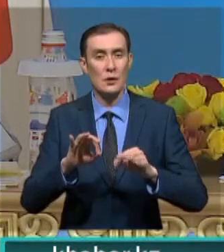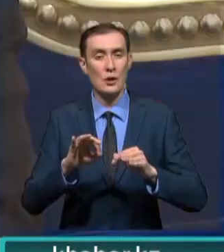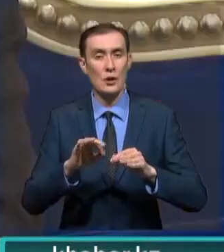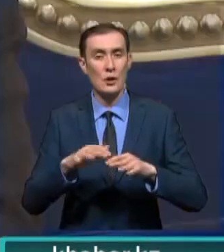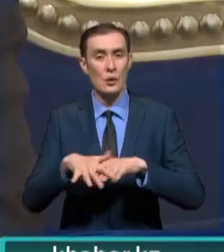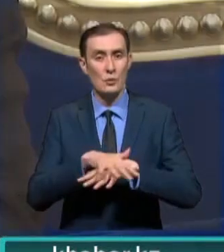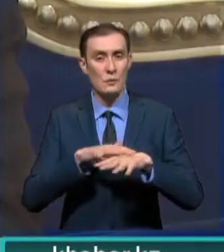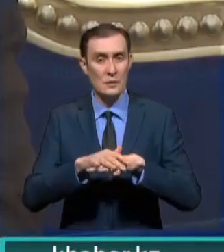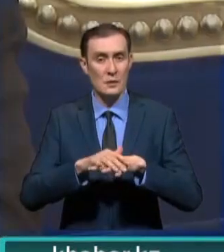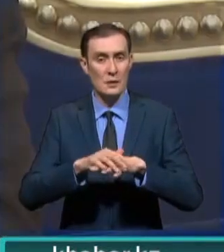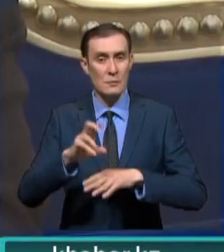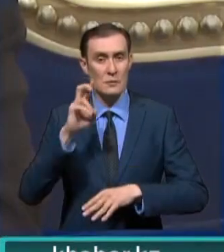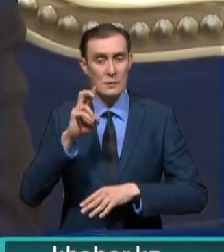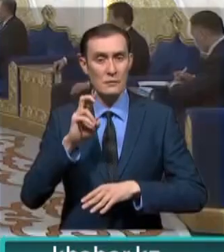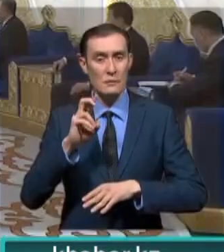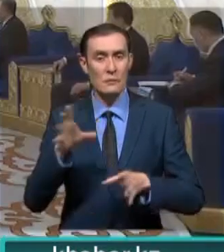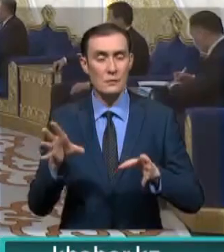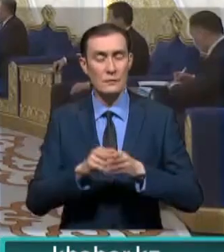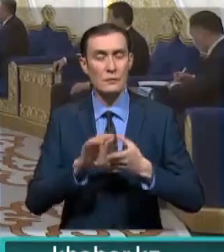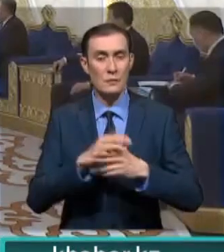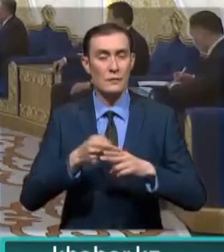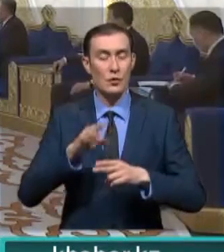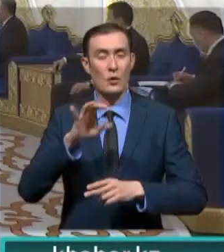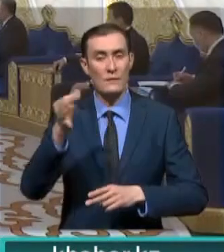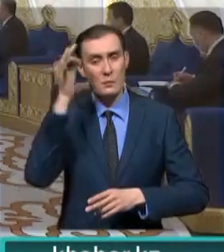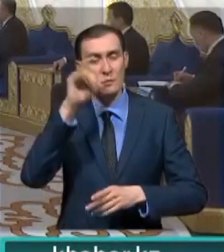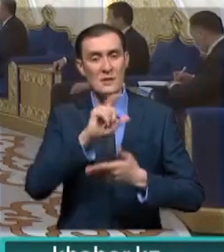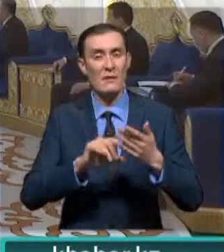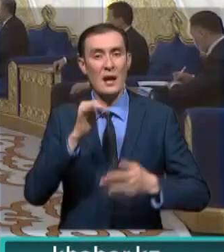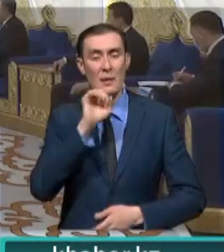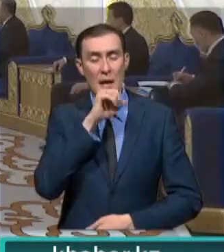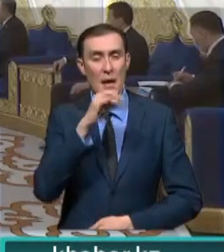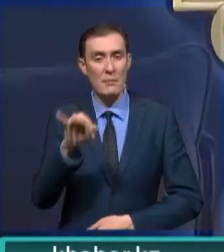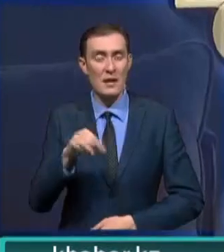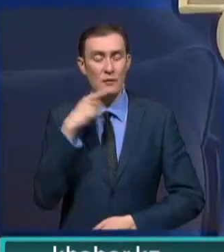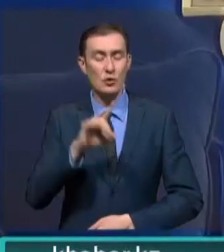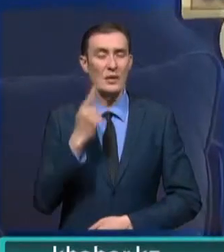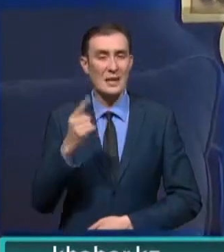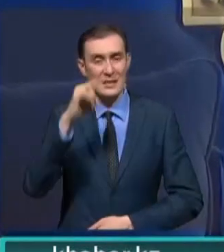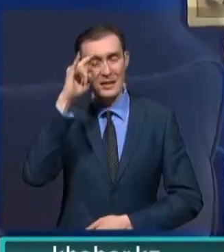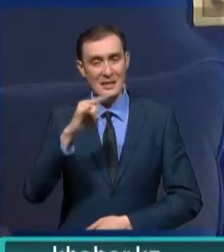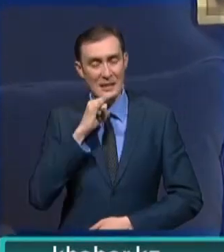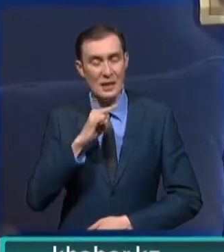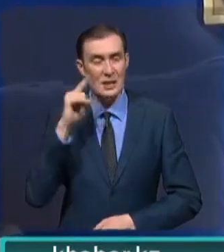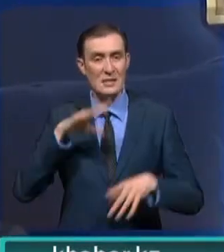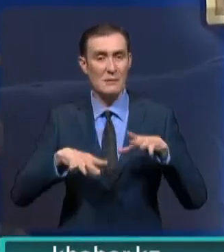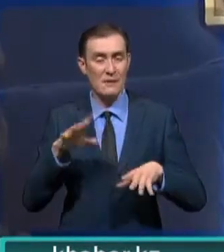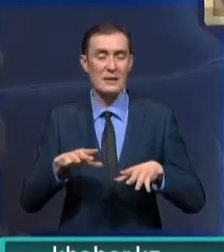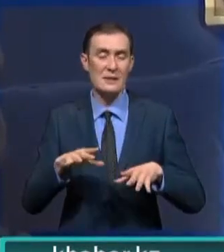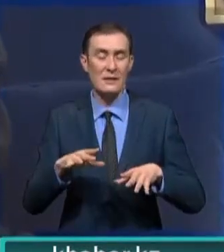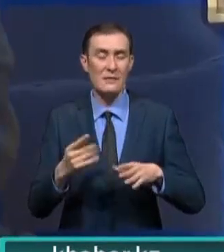бөліп берген егізге туысманым. Токаев же вспомнил строки Абая, который говорил, что ни один казах не усомнится в